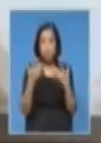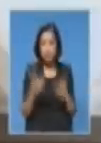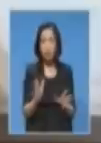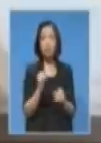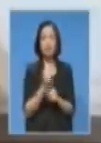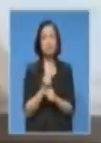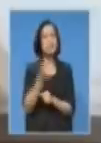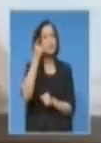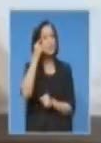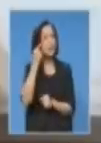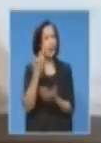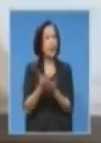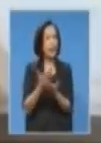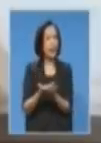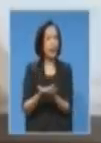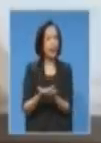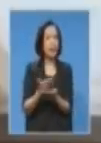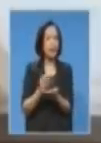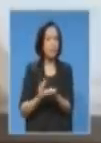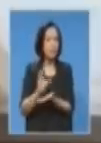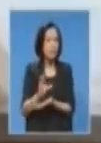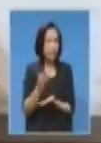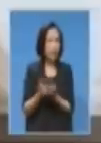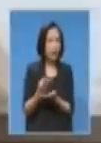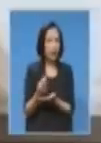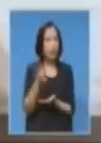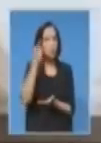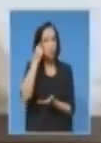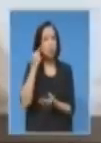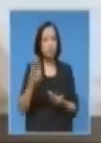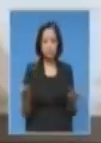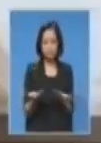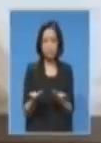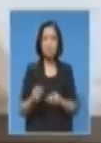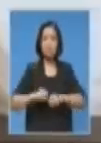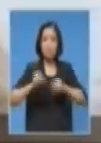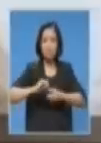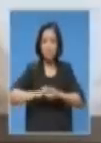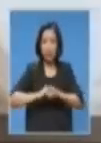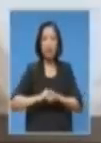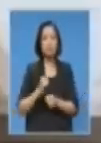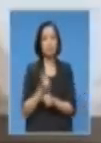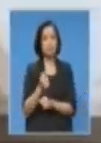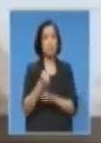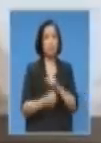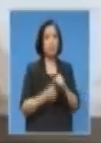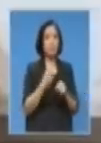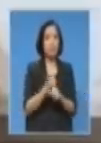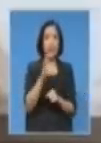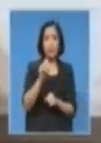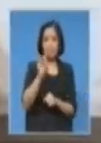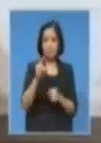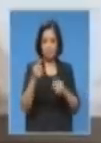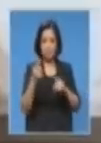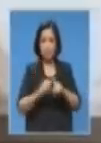ได้ราคากลางแล้วก็เริ่มการทำสัญญาซึ่งเราคาดหวังว่าถ้าตุลาหรือธันวาปี58นั้นเริ่มก่อสร้างได้